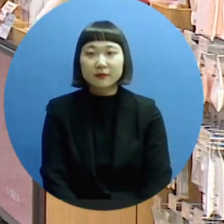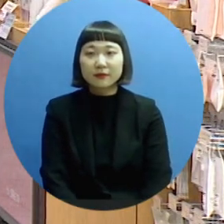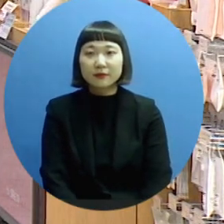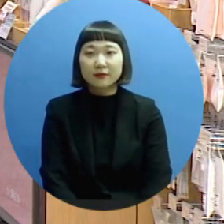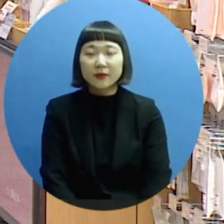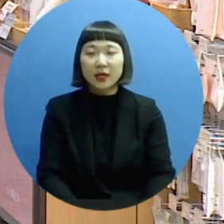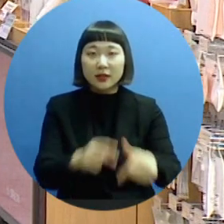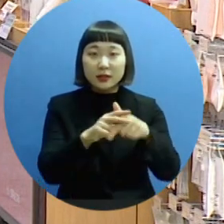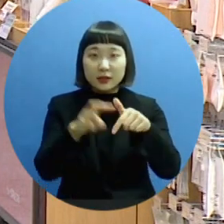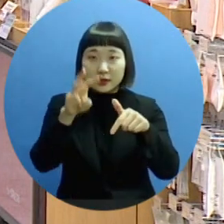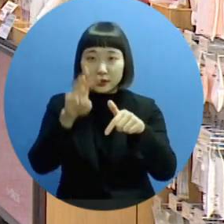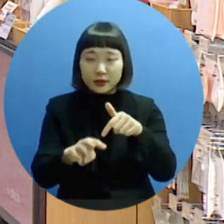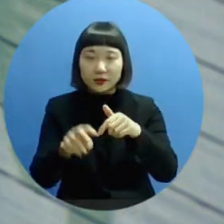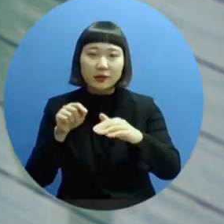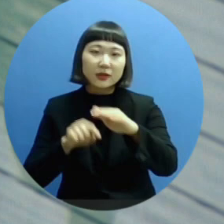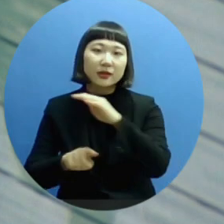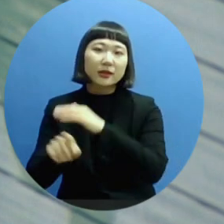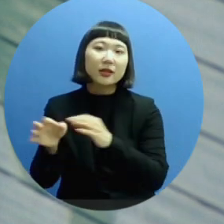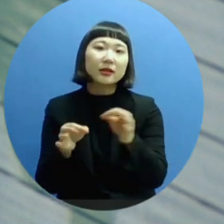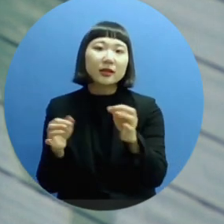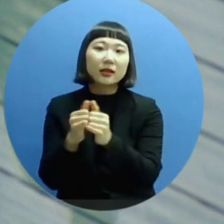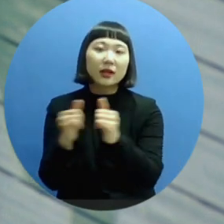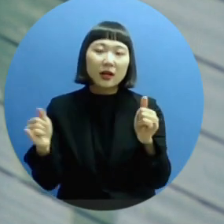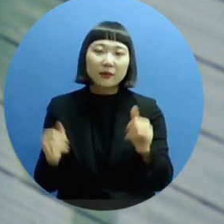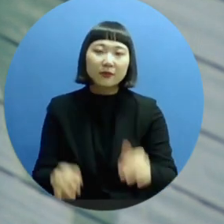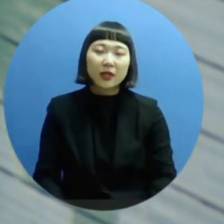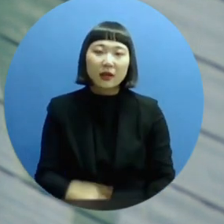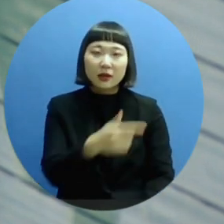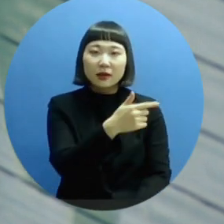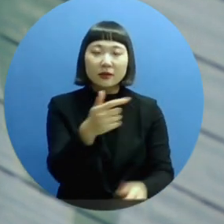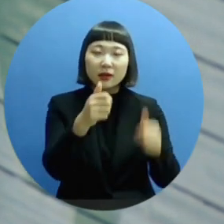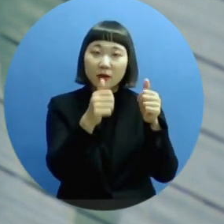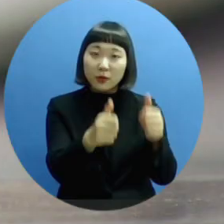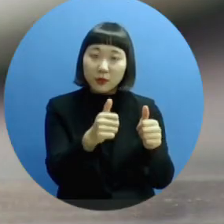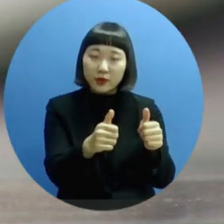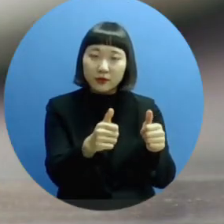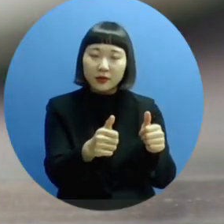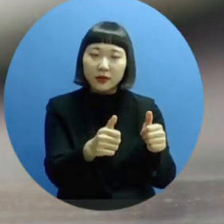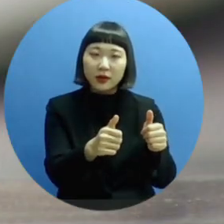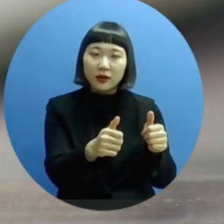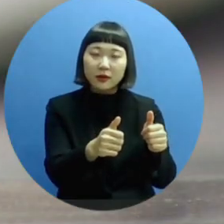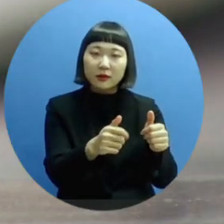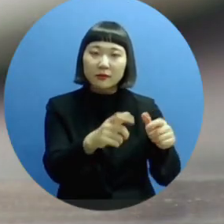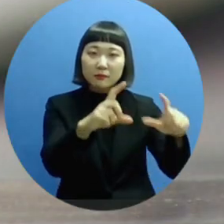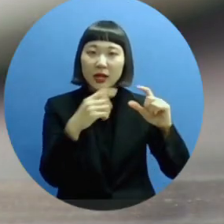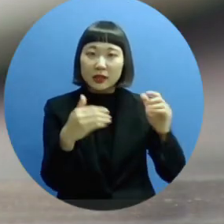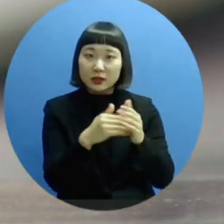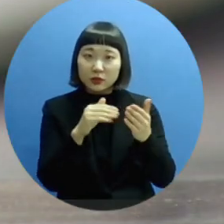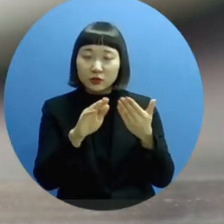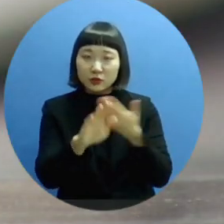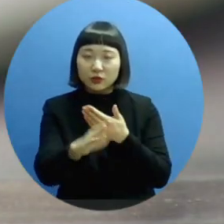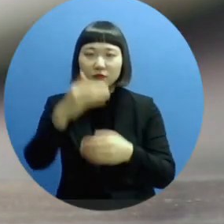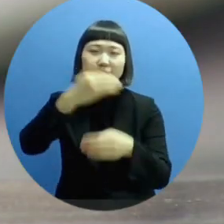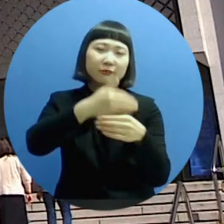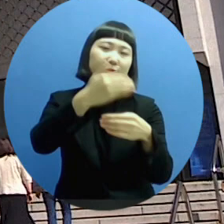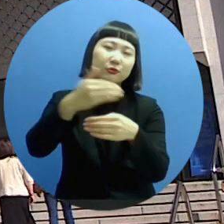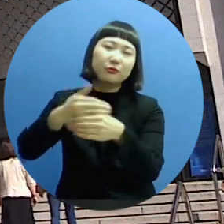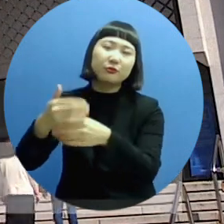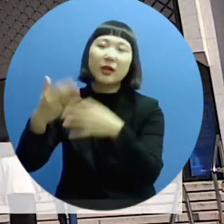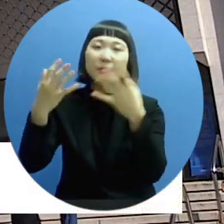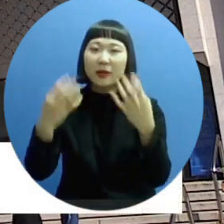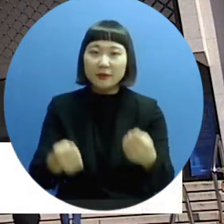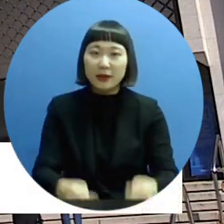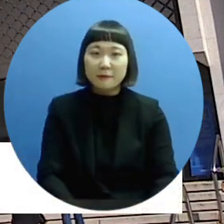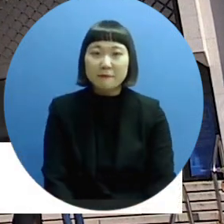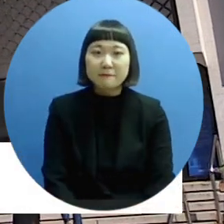인천의 한 지하상가. 대법원 판결 이후 문 닫은 곳이 많아졌습니다. 대부분 재임대한 점포들입니다.